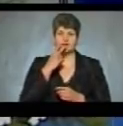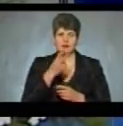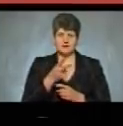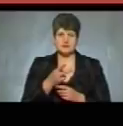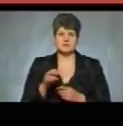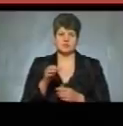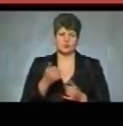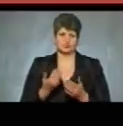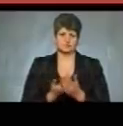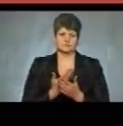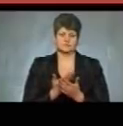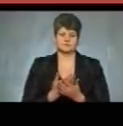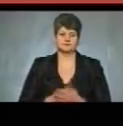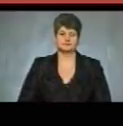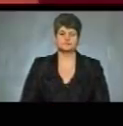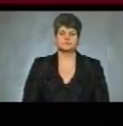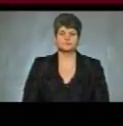випуску.